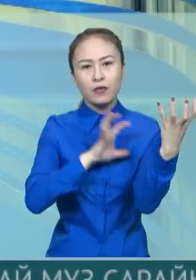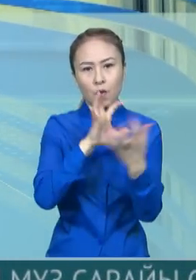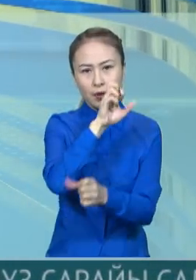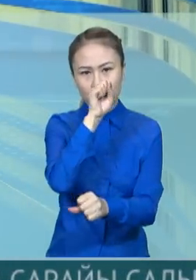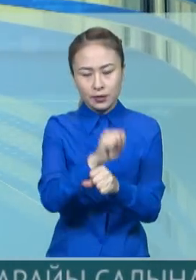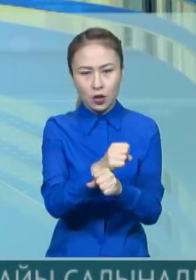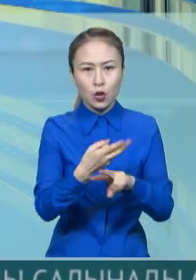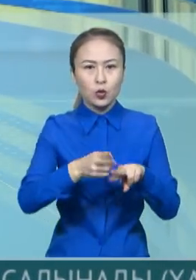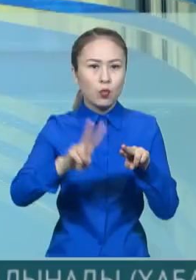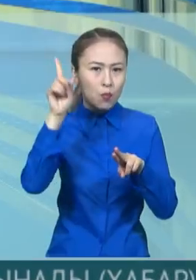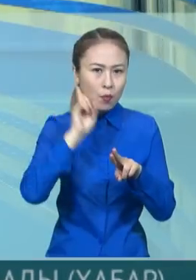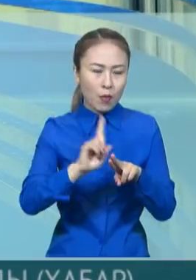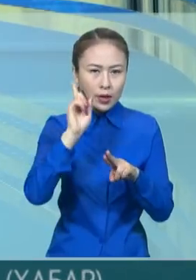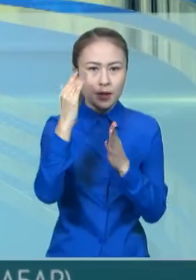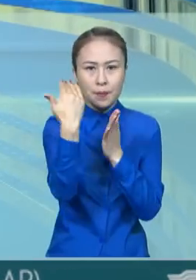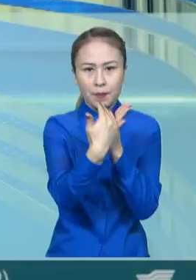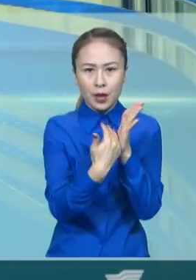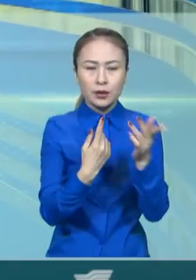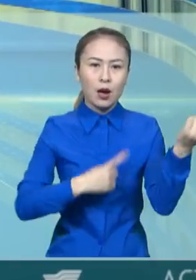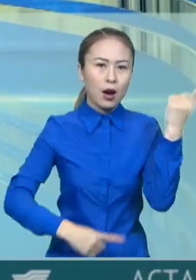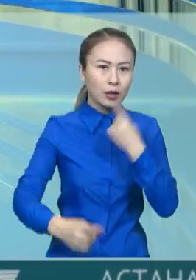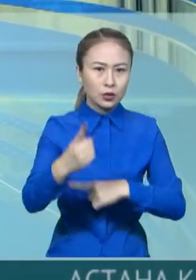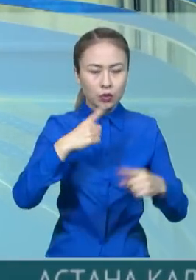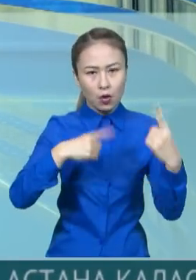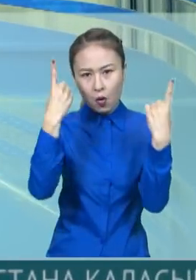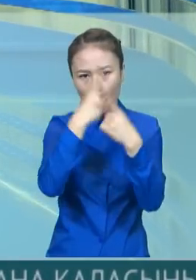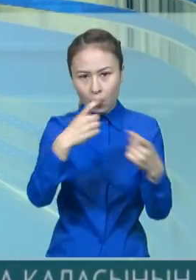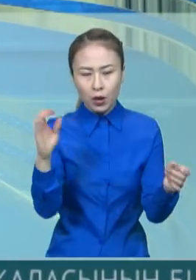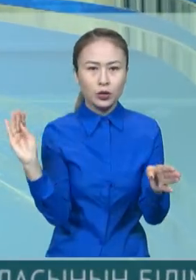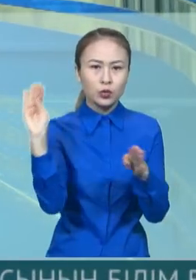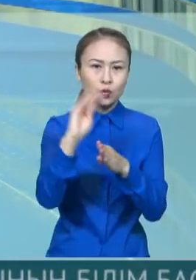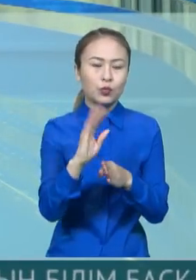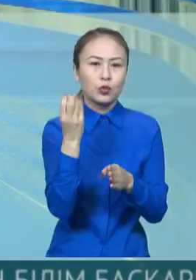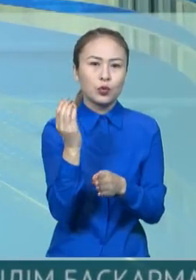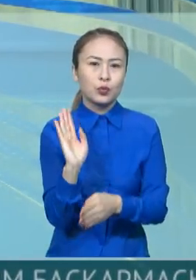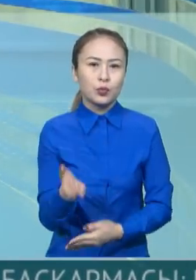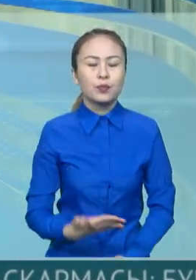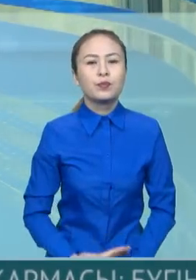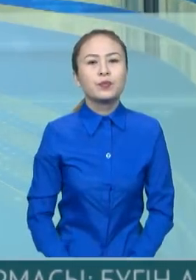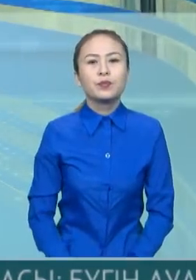хабарлаймыз. Аталмыш бағдарлардың қайта жүргендігі туралы ақпаратты қосымша хабарлайтын боламыз.